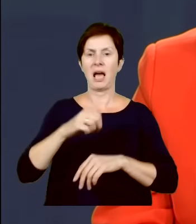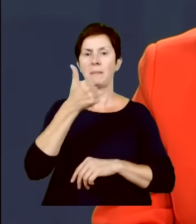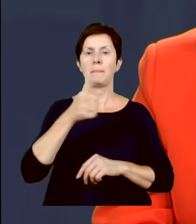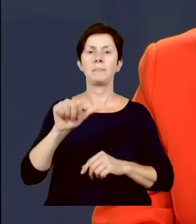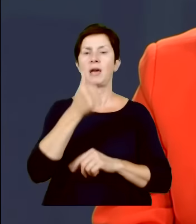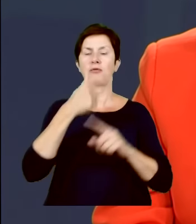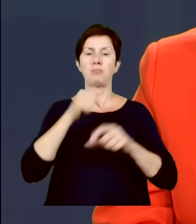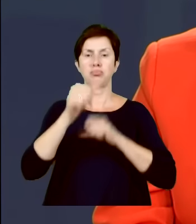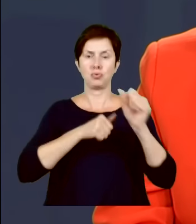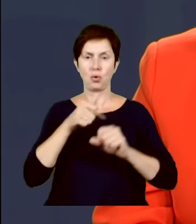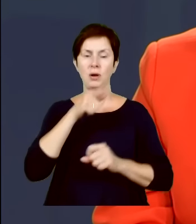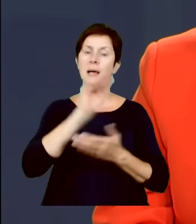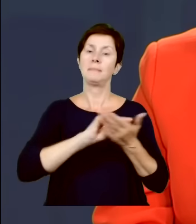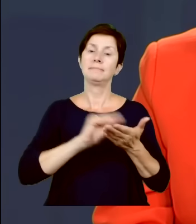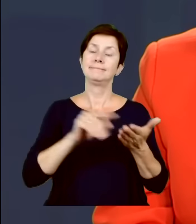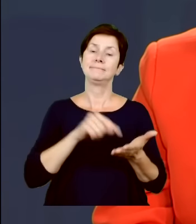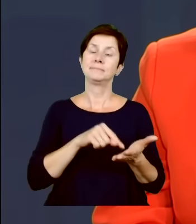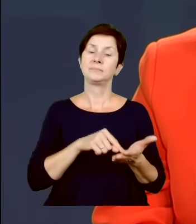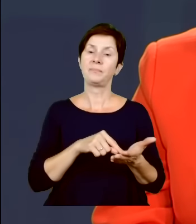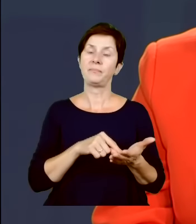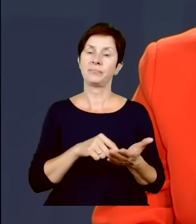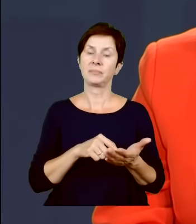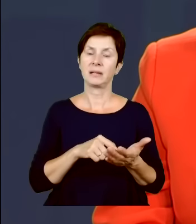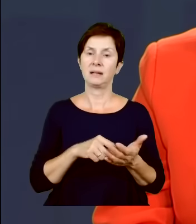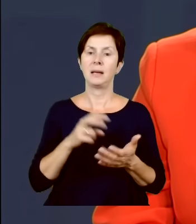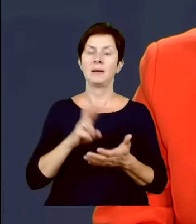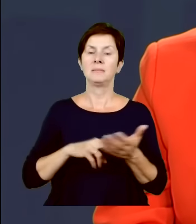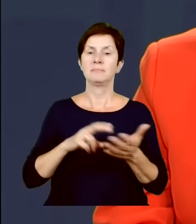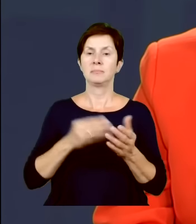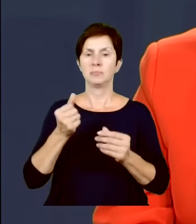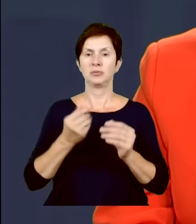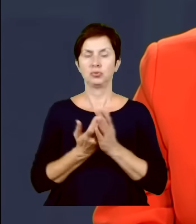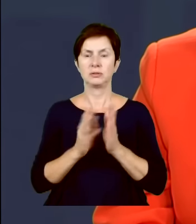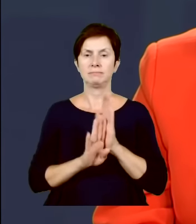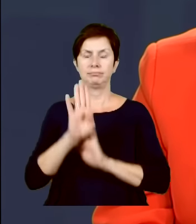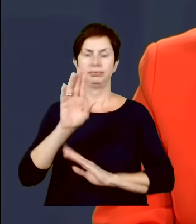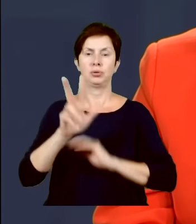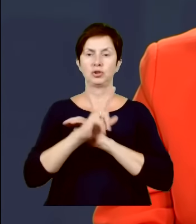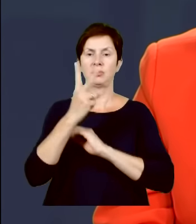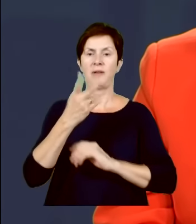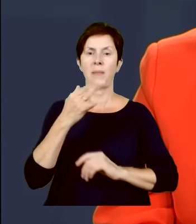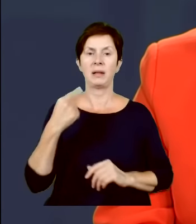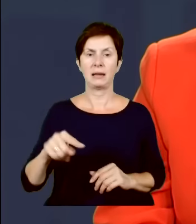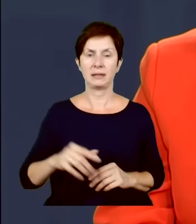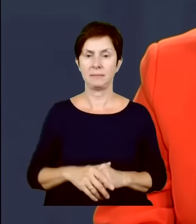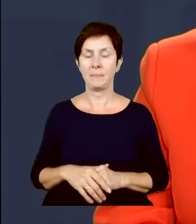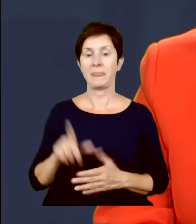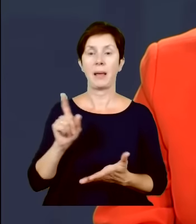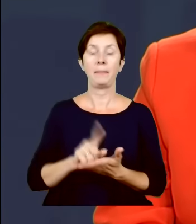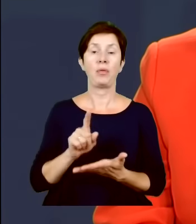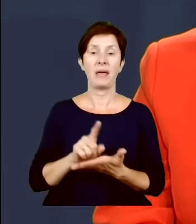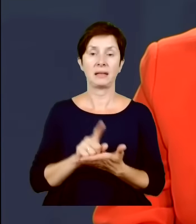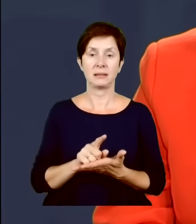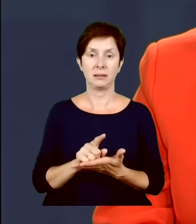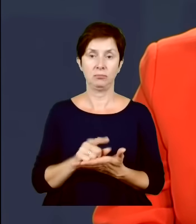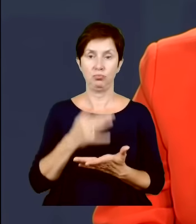z tego ogłoszenia wynika że deficyt nam wzrósł do miliard podatki mówią że